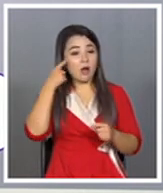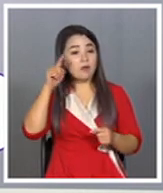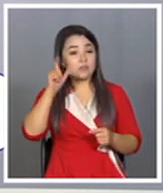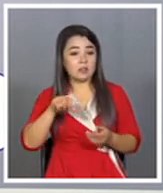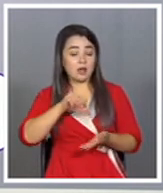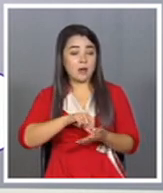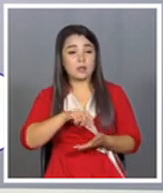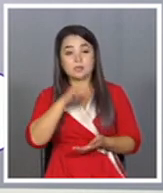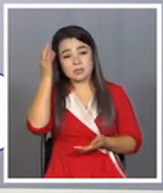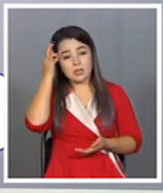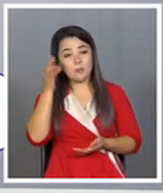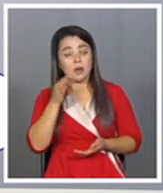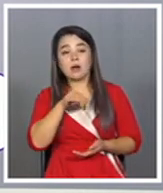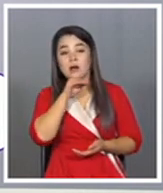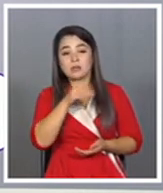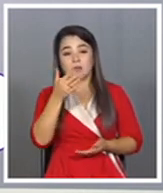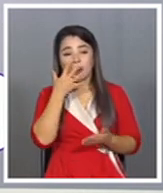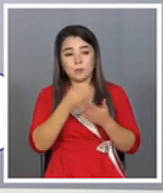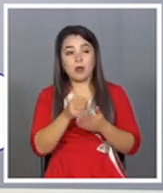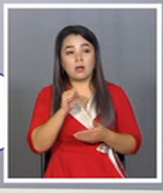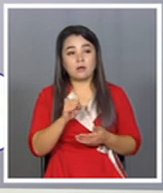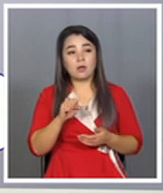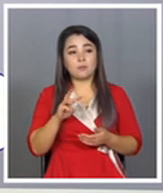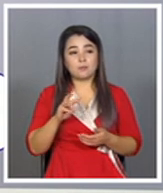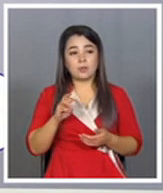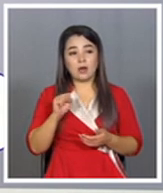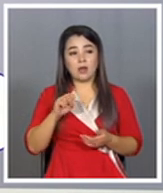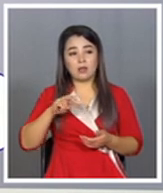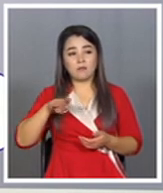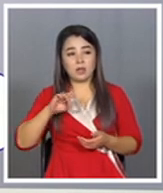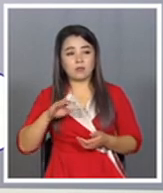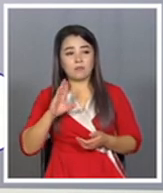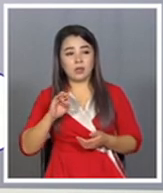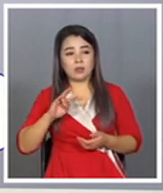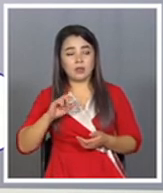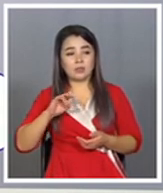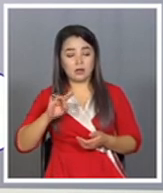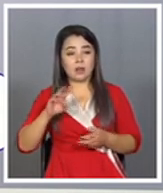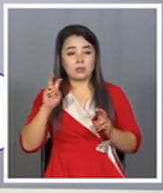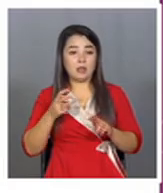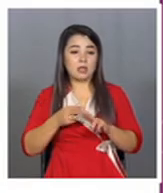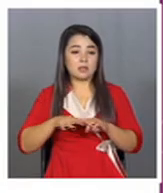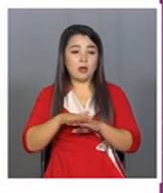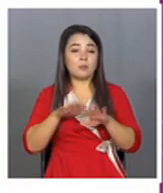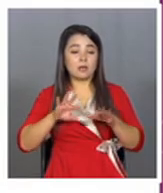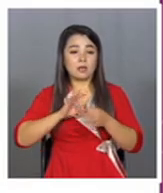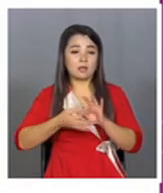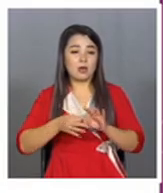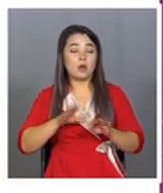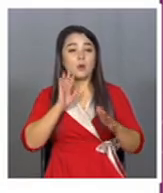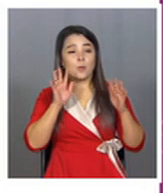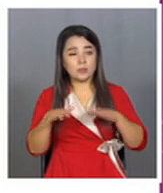неміс ғалымы Альфред Вегенер. Ол материктердің көлденең бағытта қозғалатындығы туралы